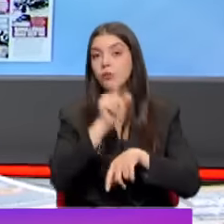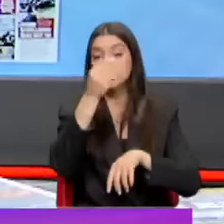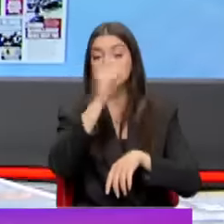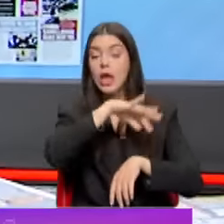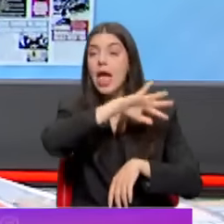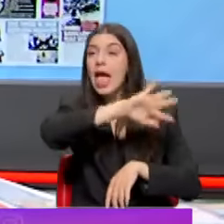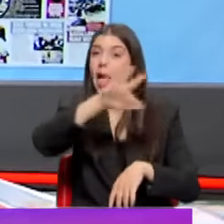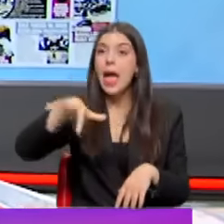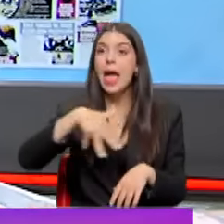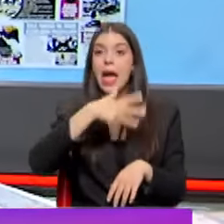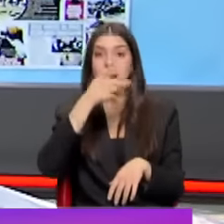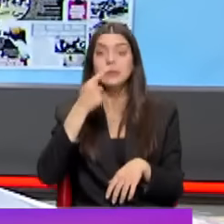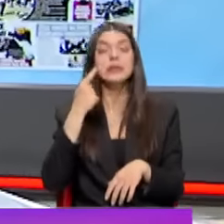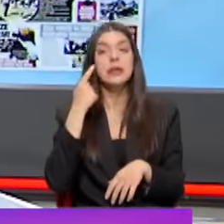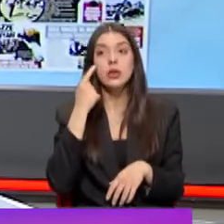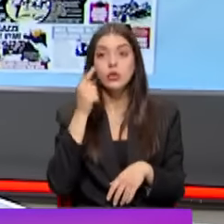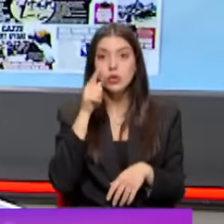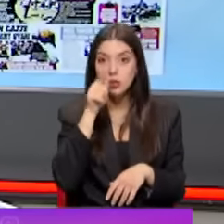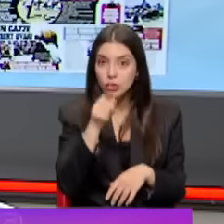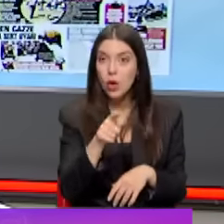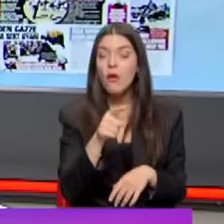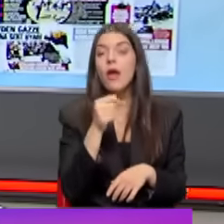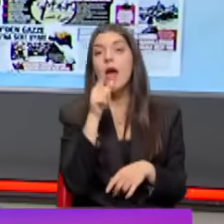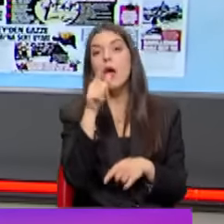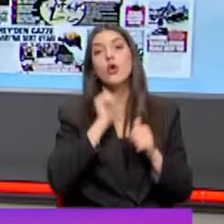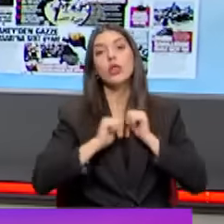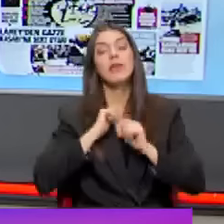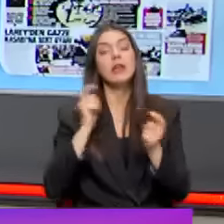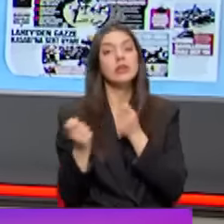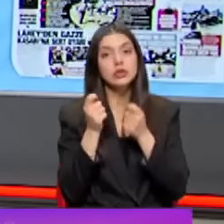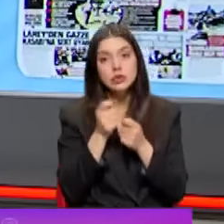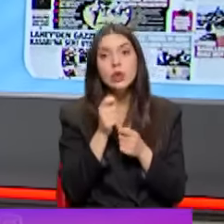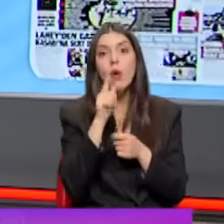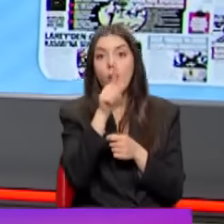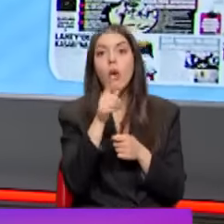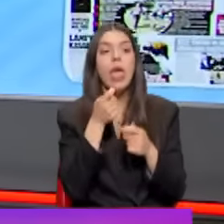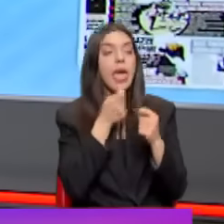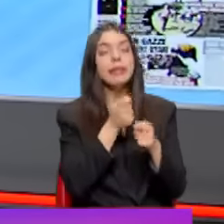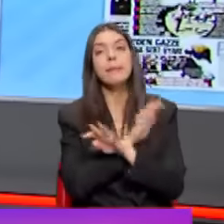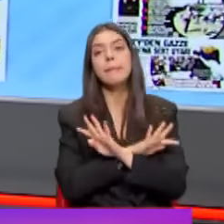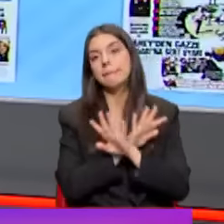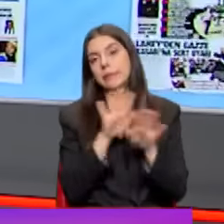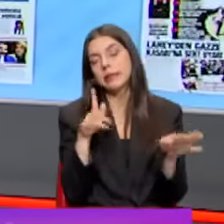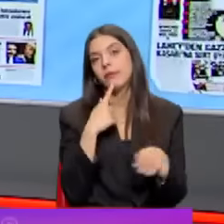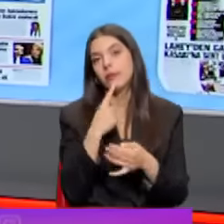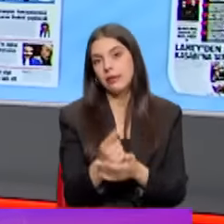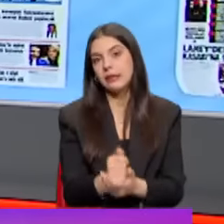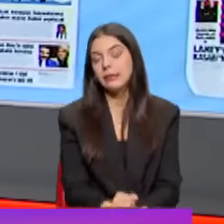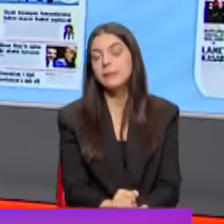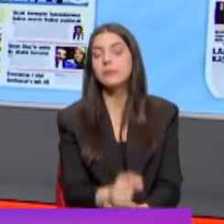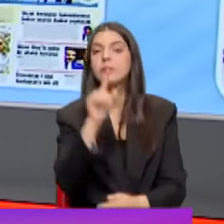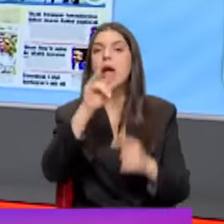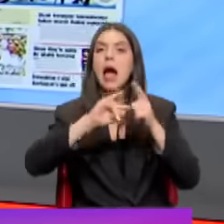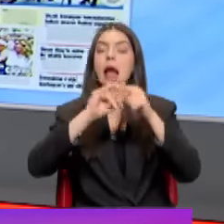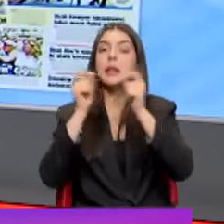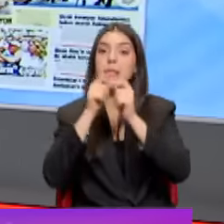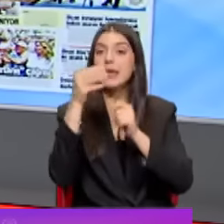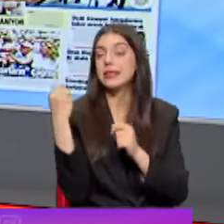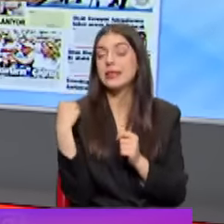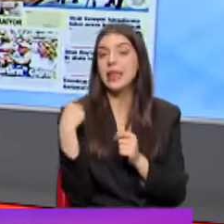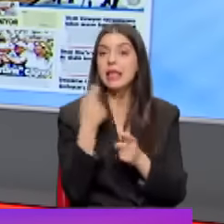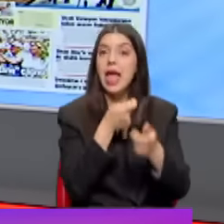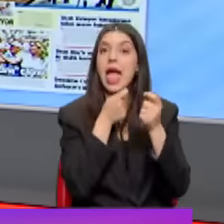okula yapılmayacak diyorlar inanın eğitim bitti demiş gönderdiği mesajda e Halil Bey ise yeni eğitim modeli